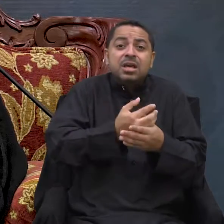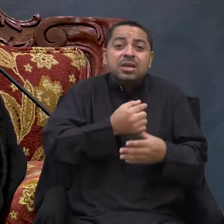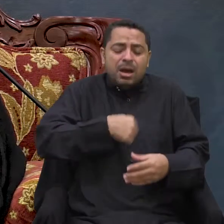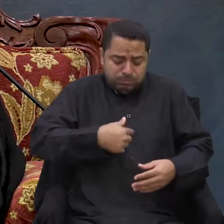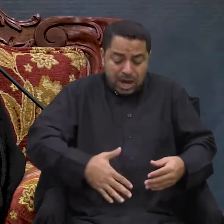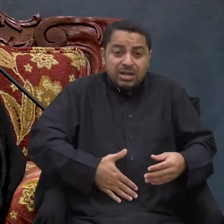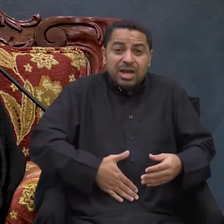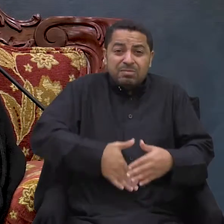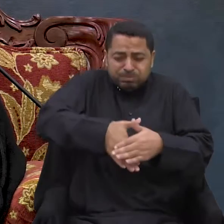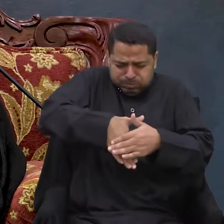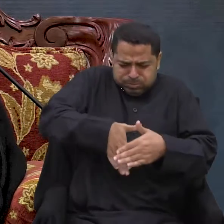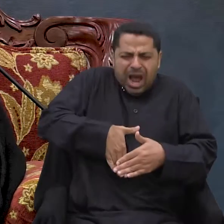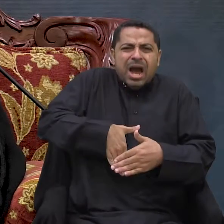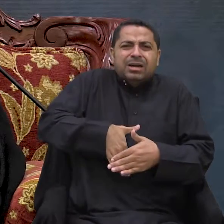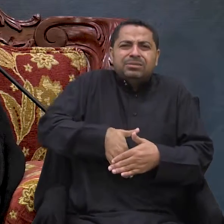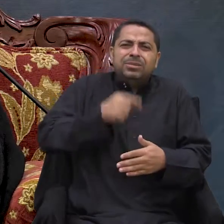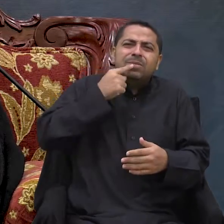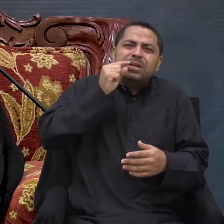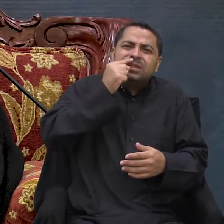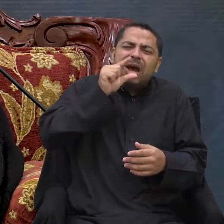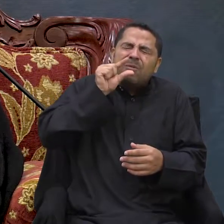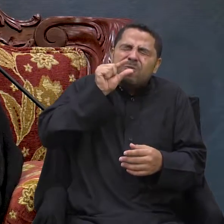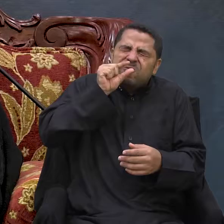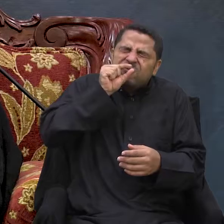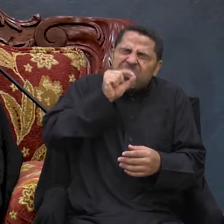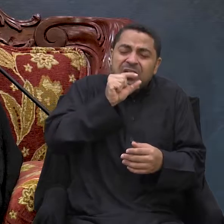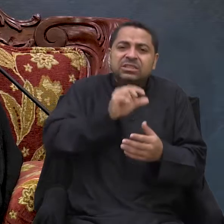الباطن طاوي الشفتين.